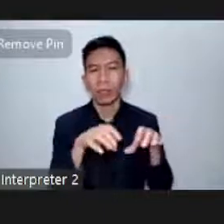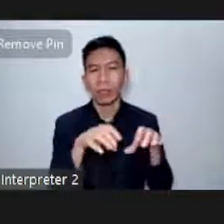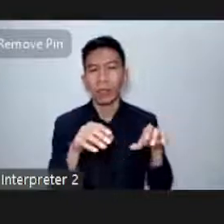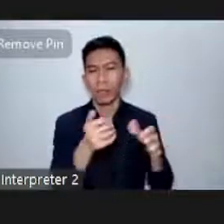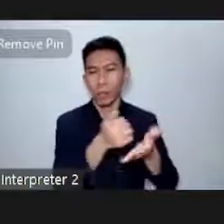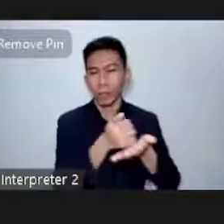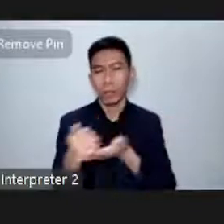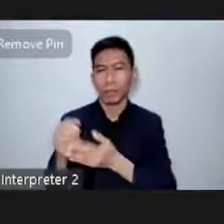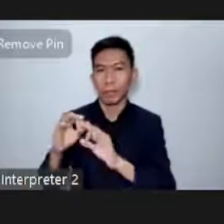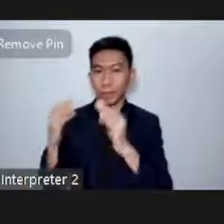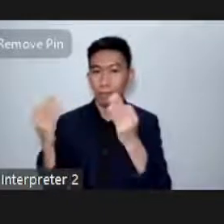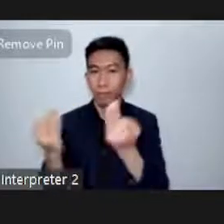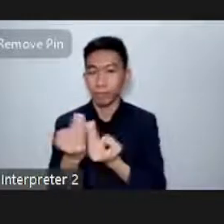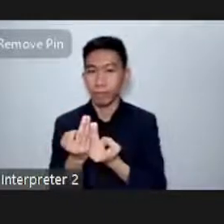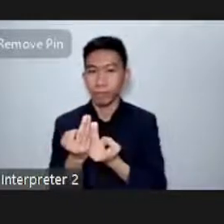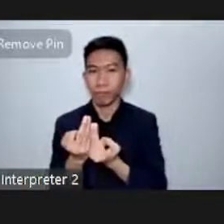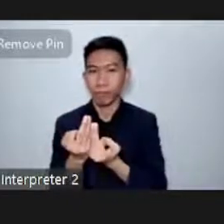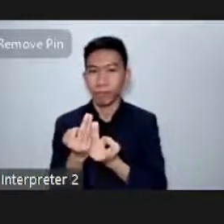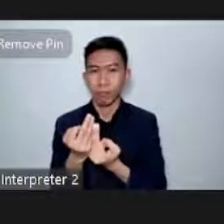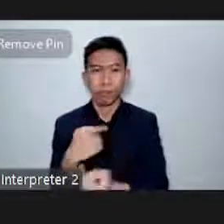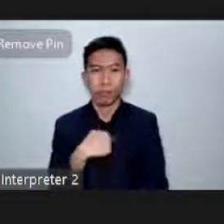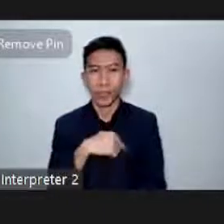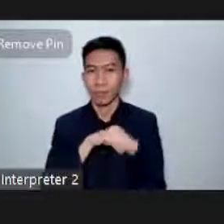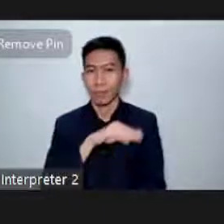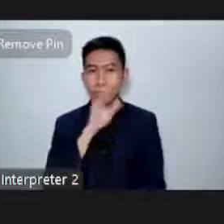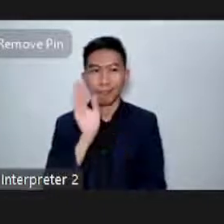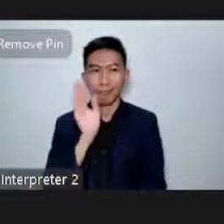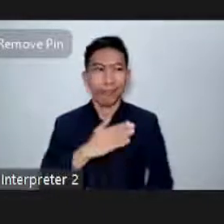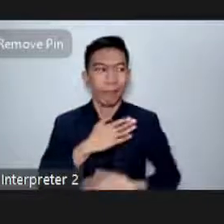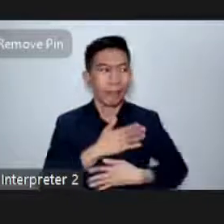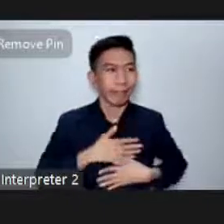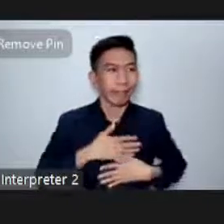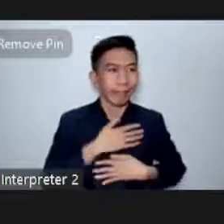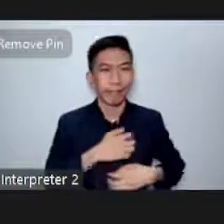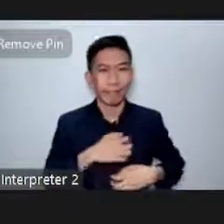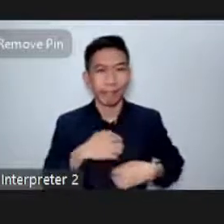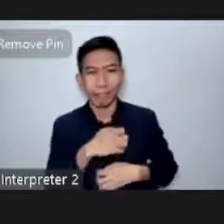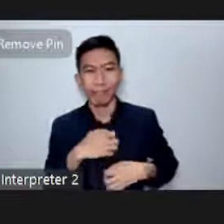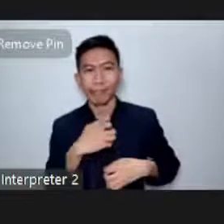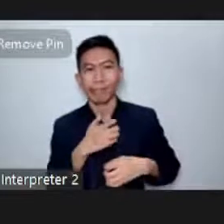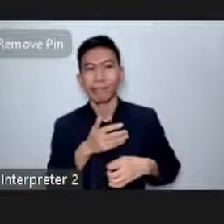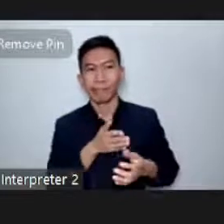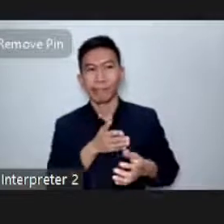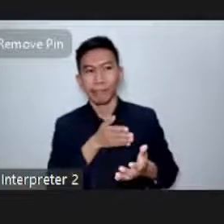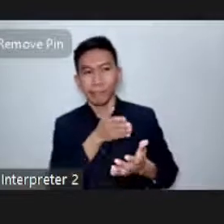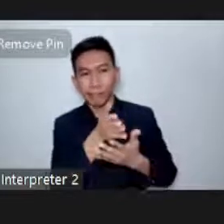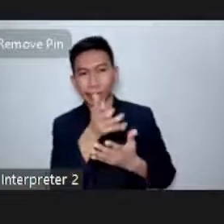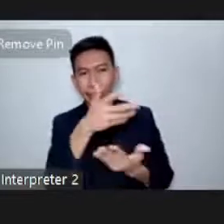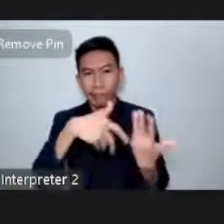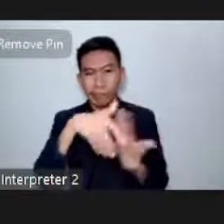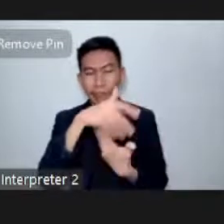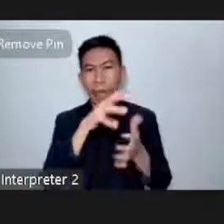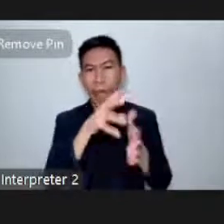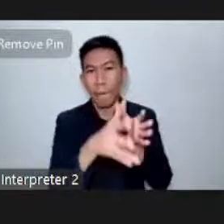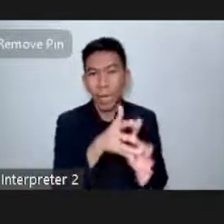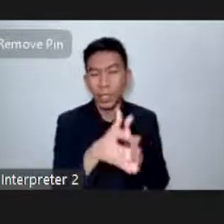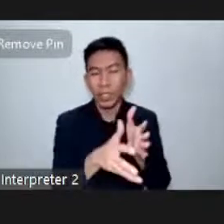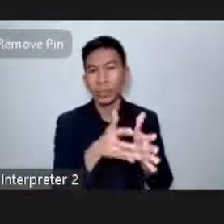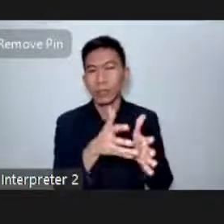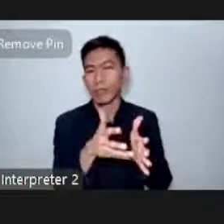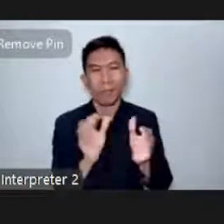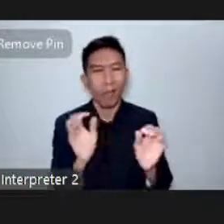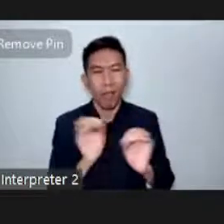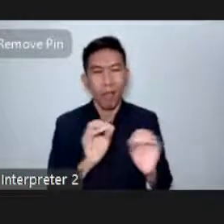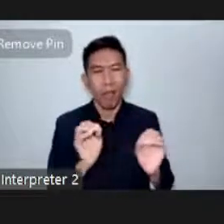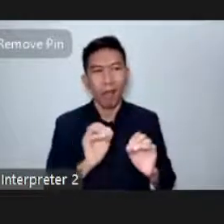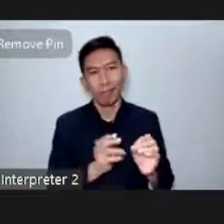sa pamilya. Hindi ko nagawang mag-enjoy o pumunta sa mga party o mag-attend ng mga